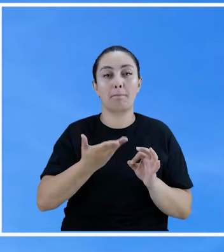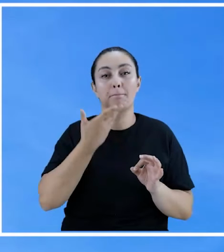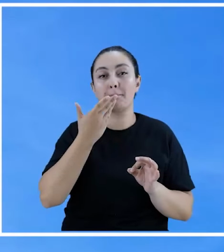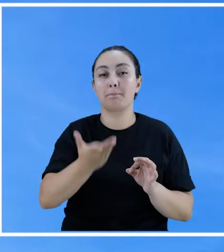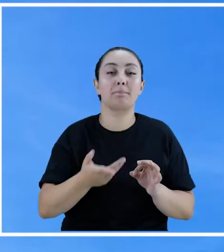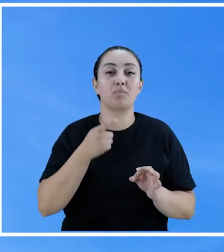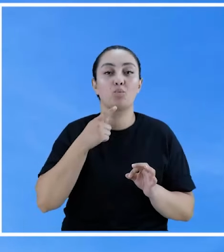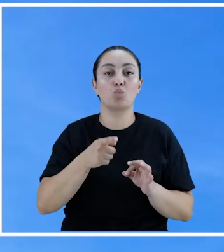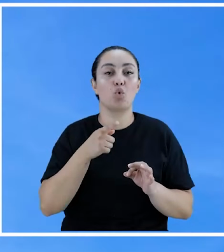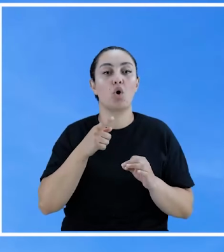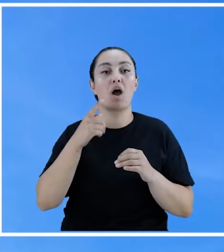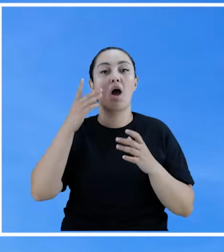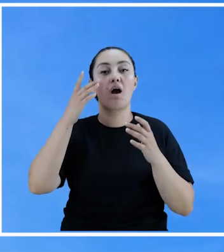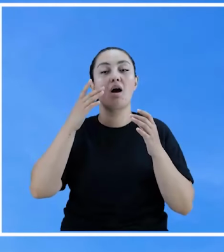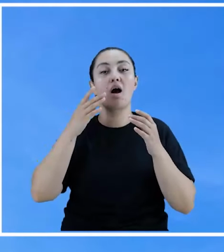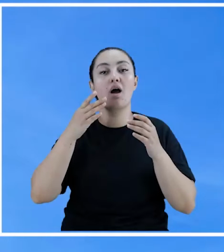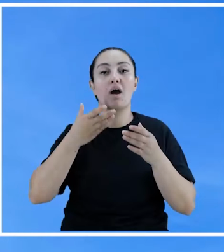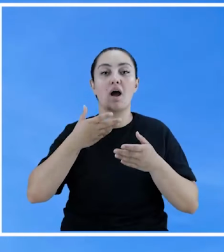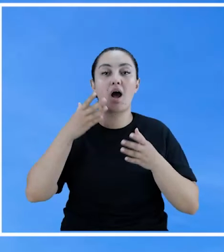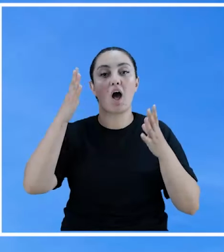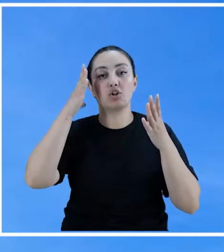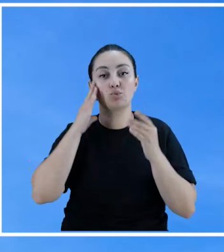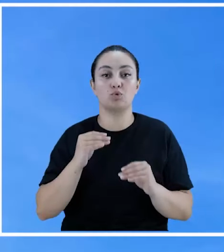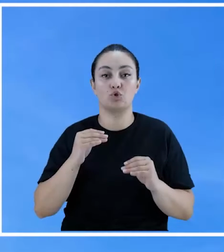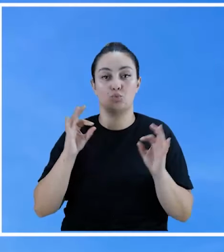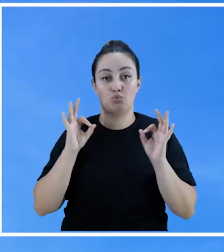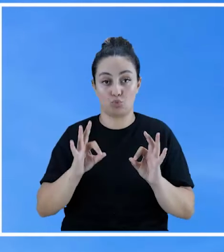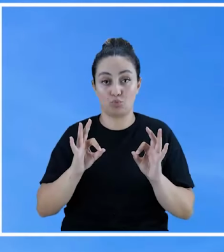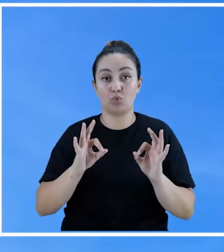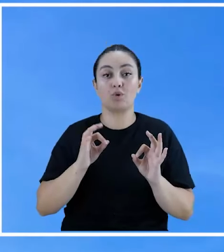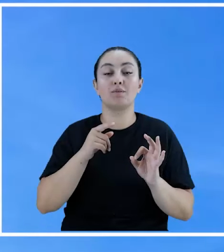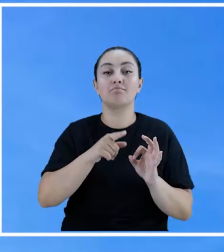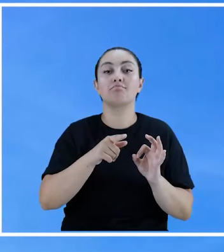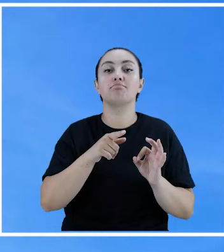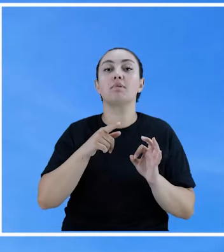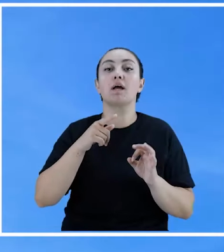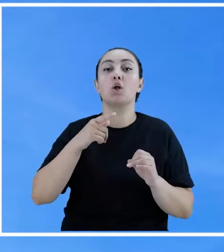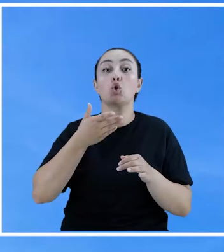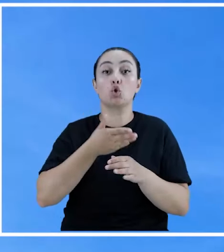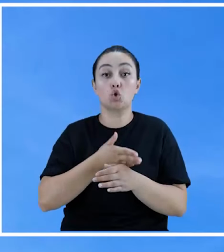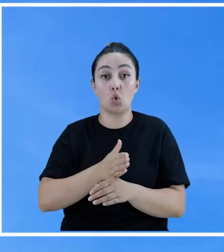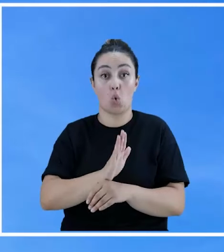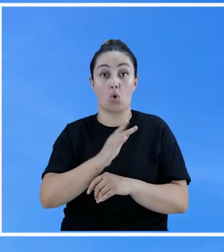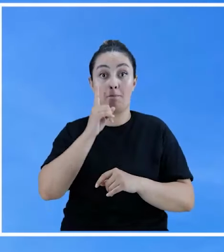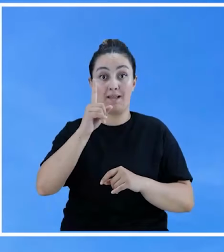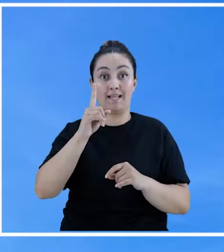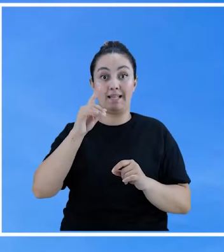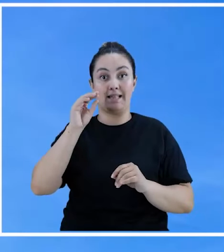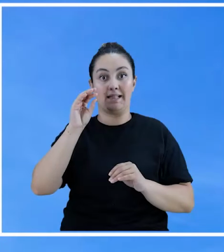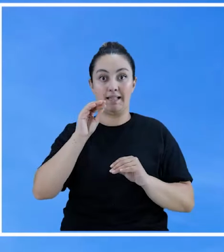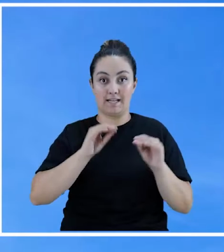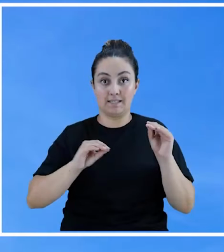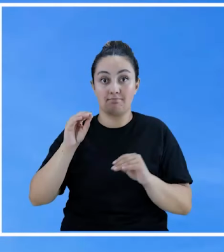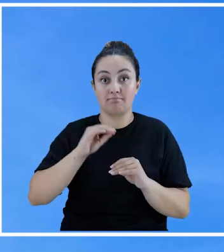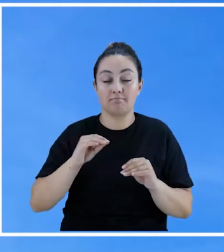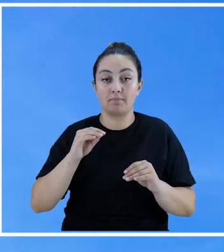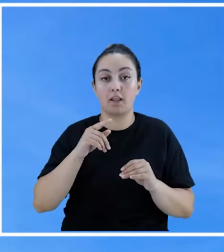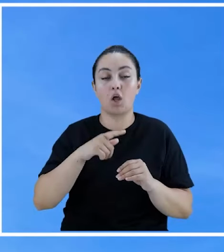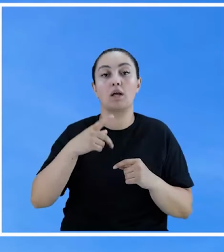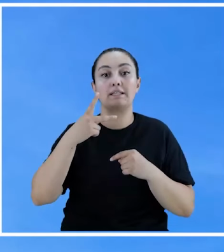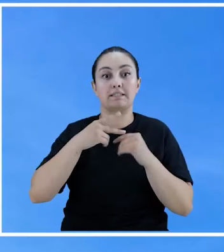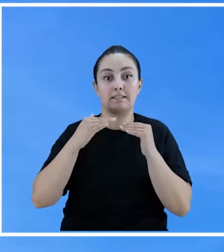gibi zemin davranışını anlamakla mümkün. Bizde her zaman şu gözetilir. Doğru bir tasarımda